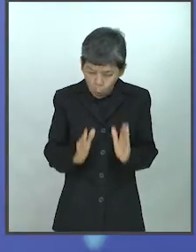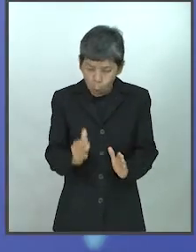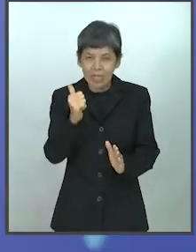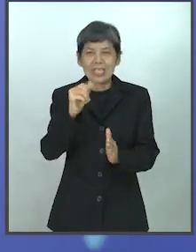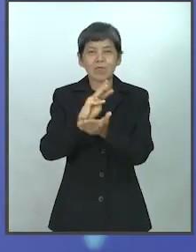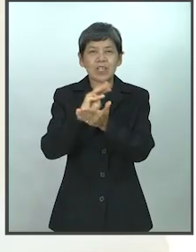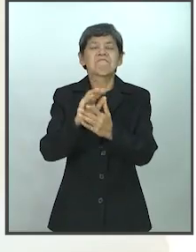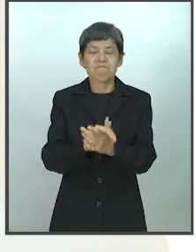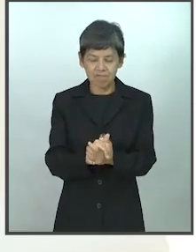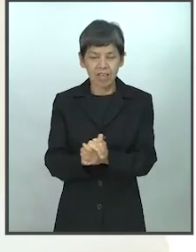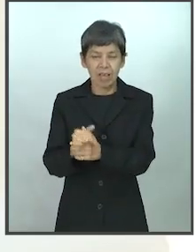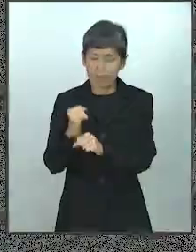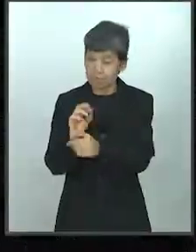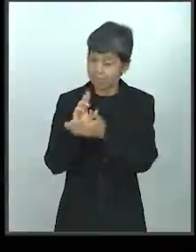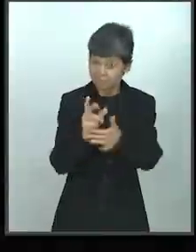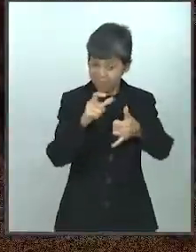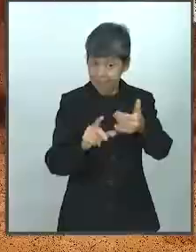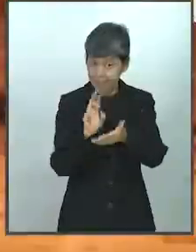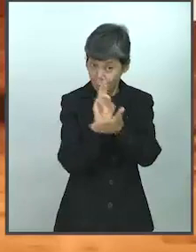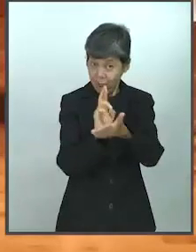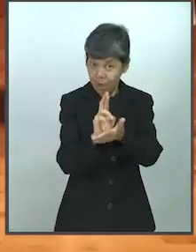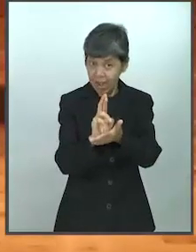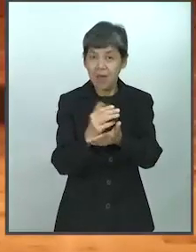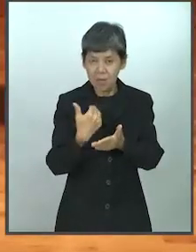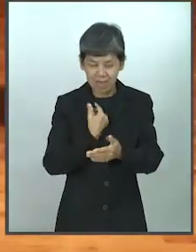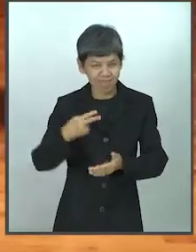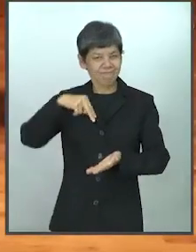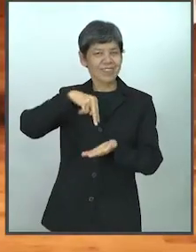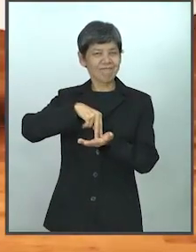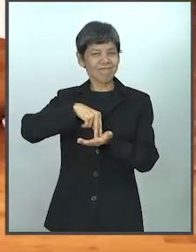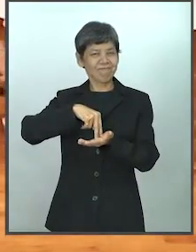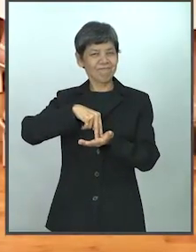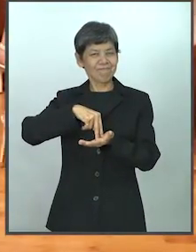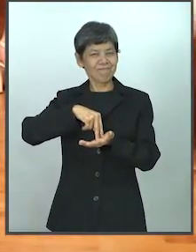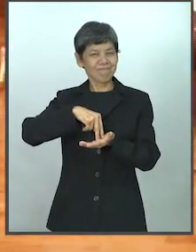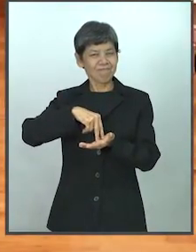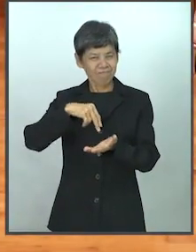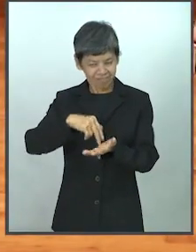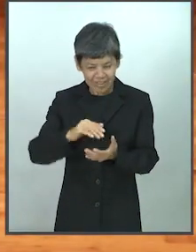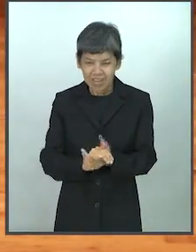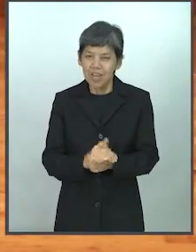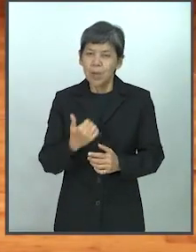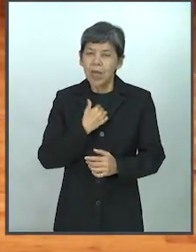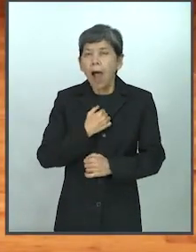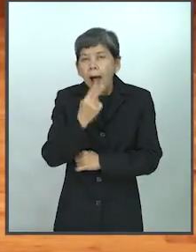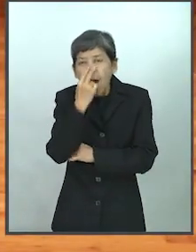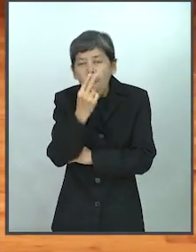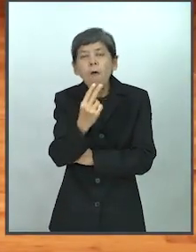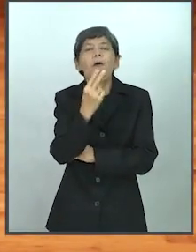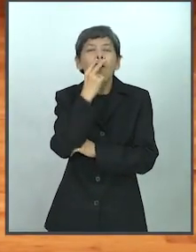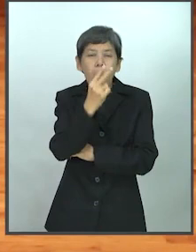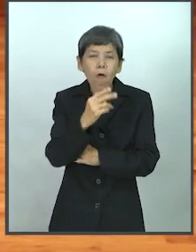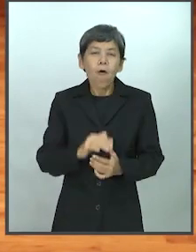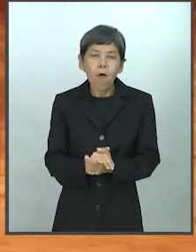ครับ ผู้ที่รับรางวัลต่างๆเนี่ยจะได้มาอยู่ตรงนี ้ครับ จะได้เป็นแหล่งรวม